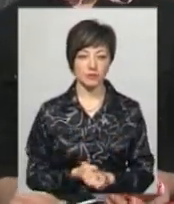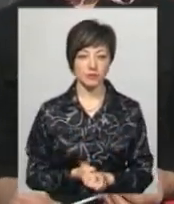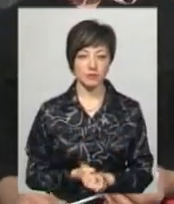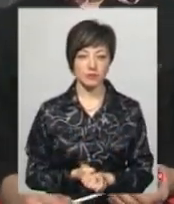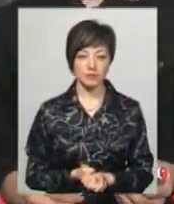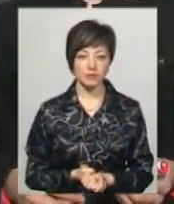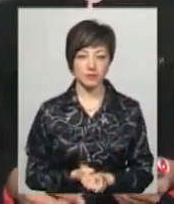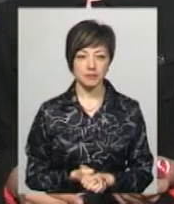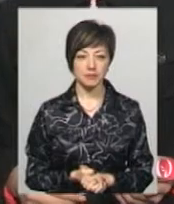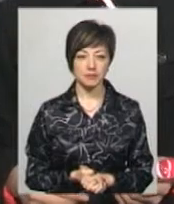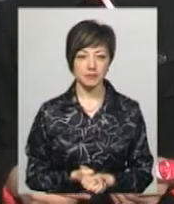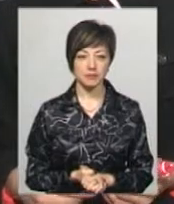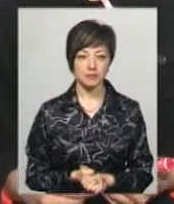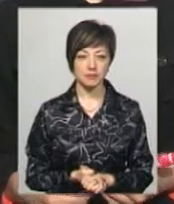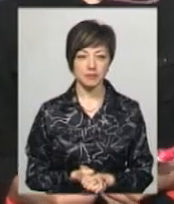Іншими людьми.